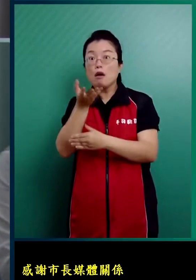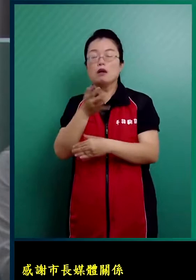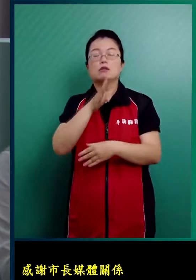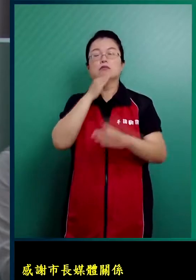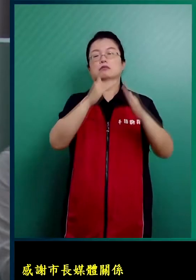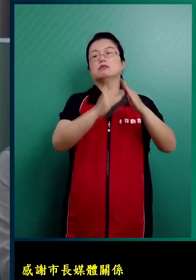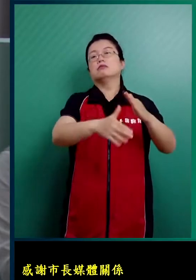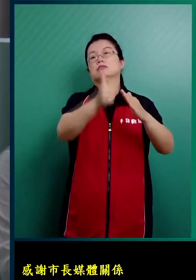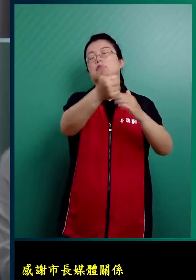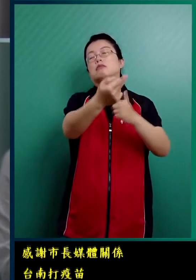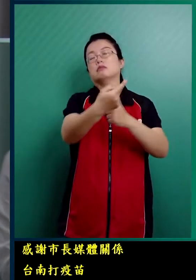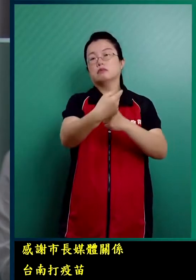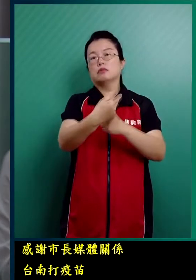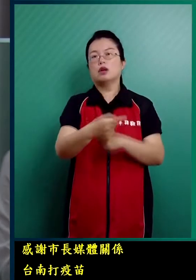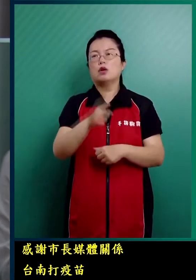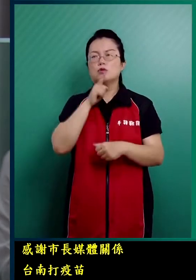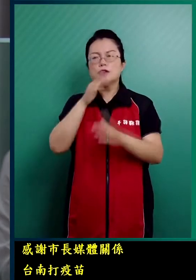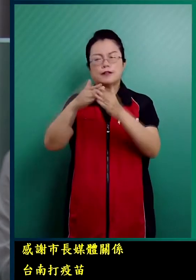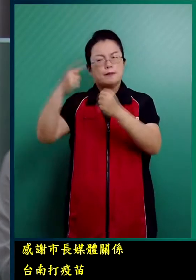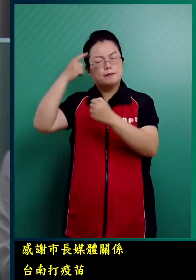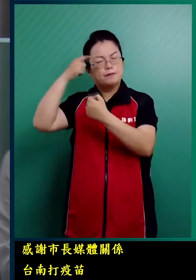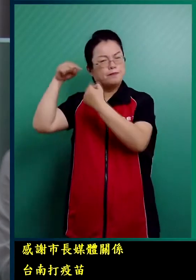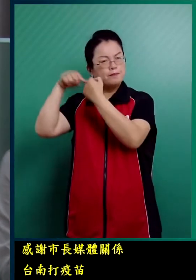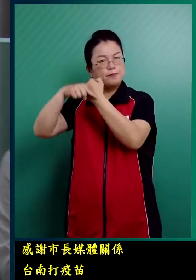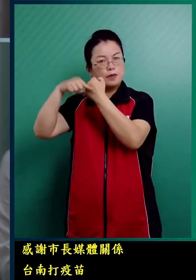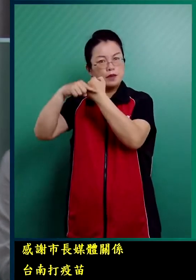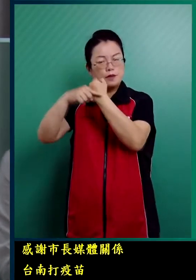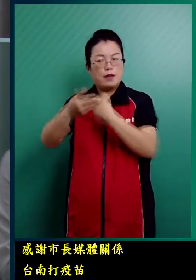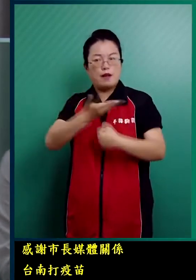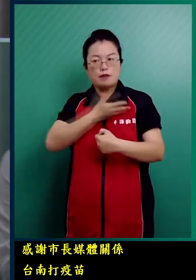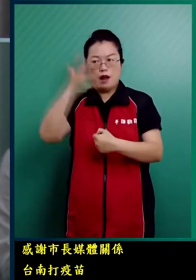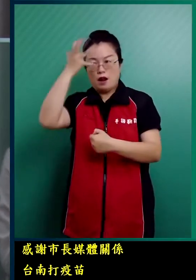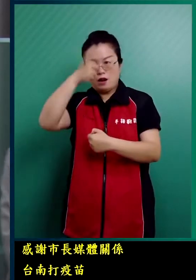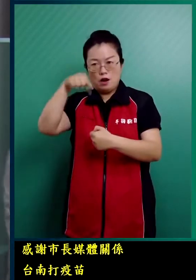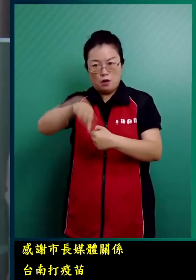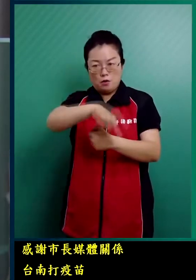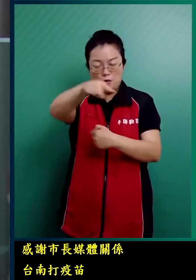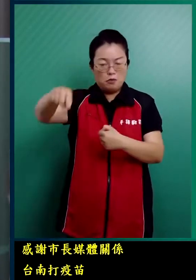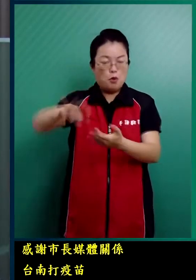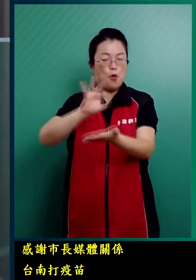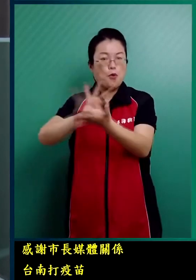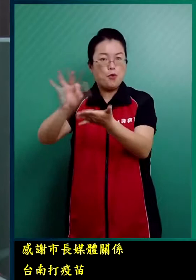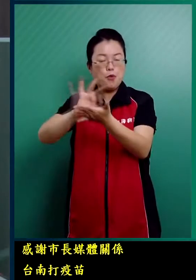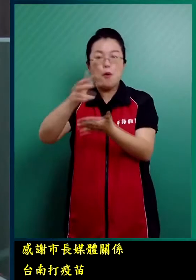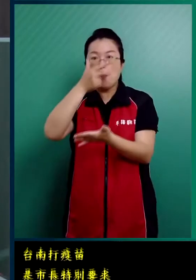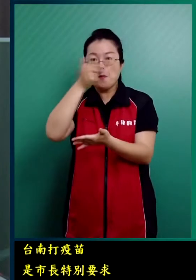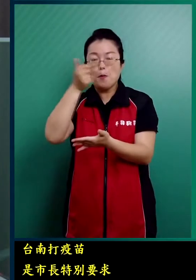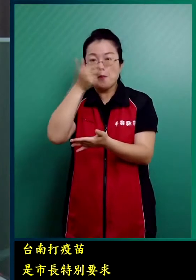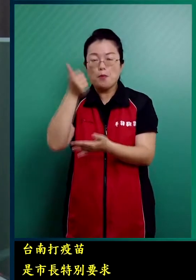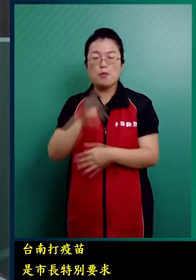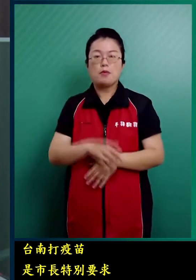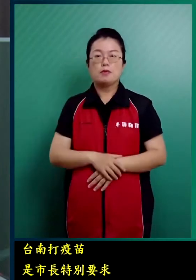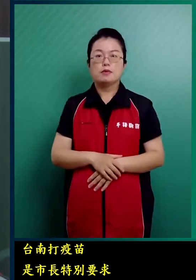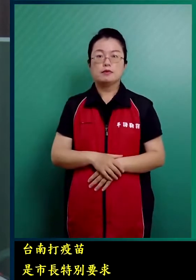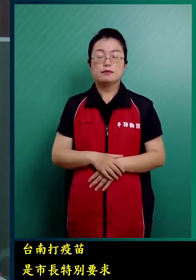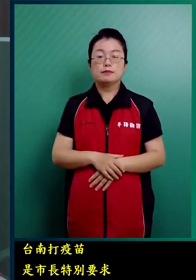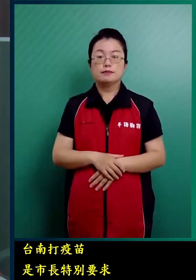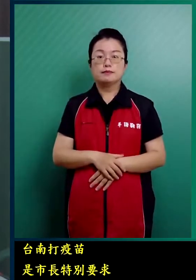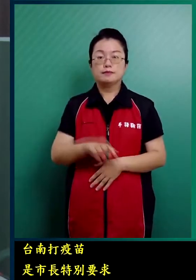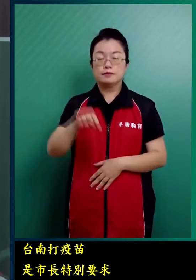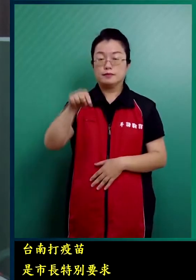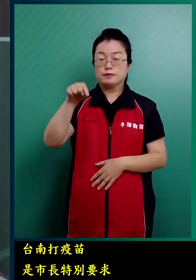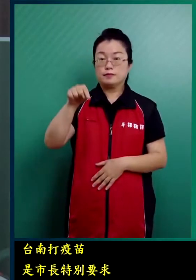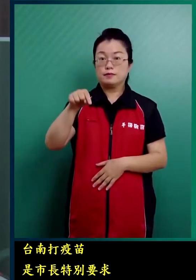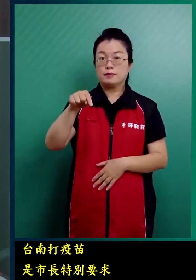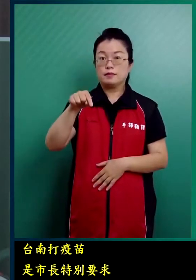套连长辈呢都能够使用的系统，所以我们当时候呢，在开发这套系统，我们就不